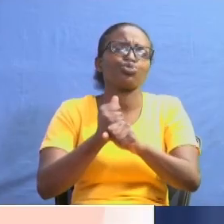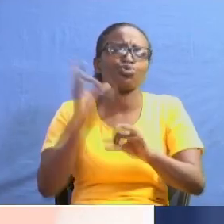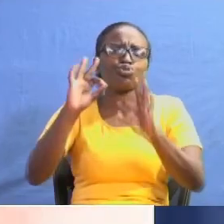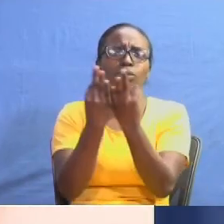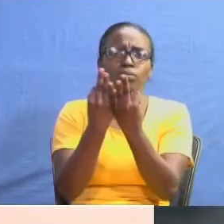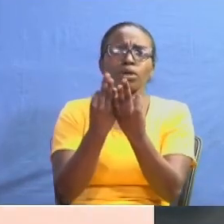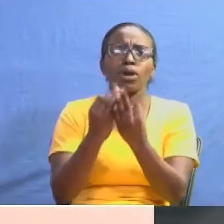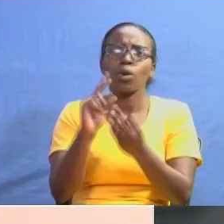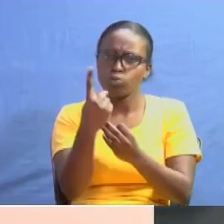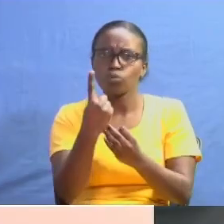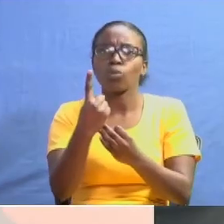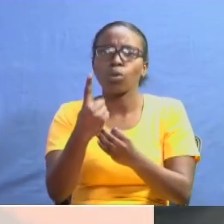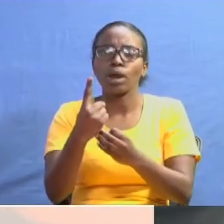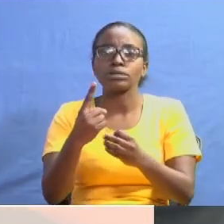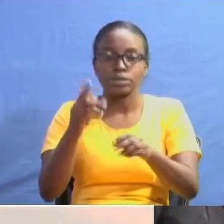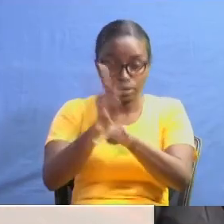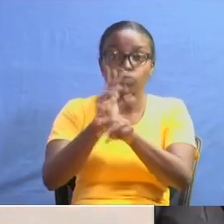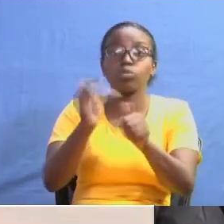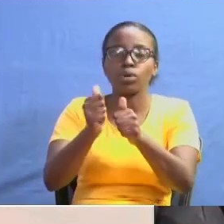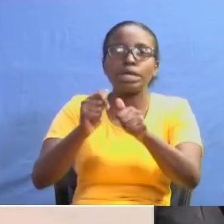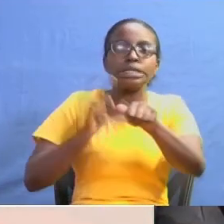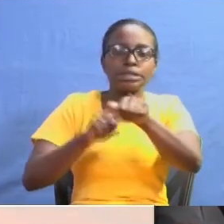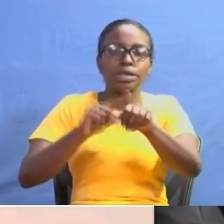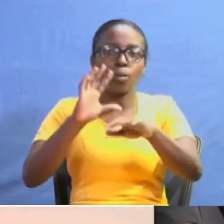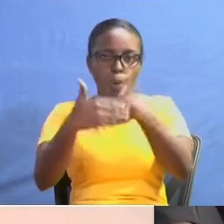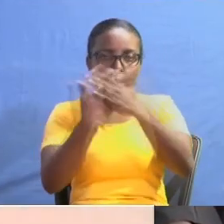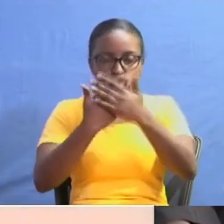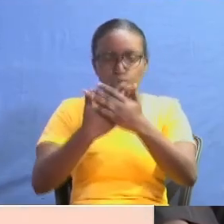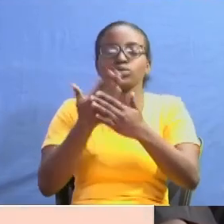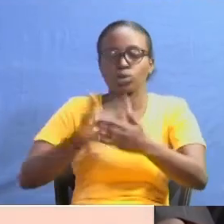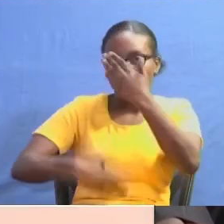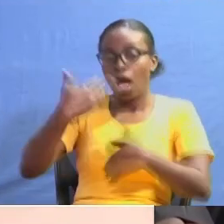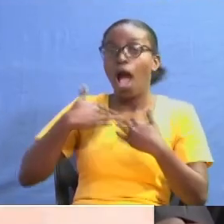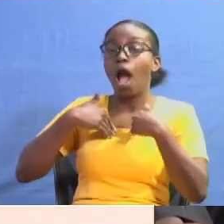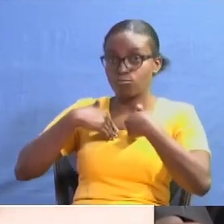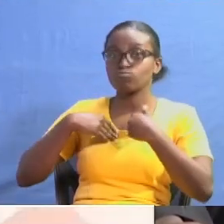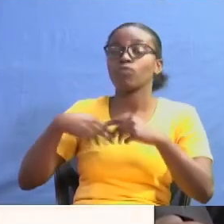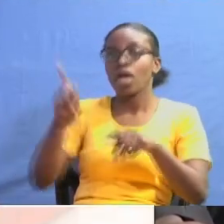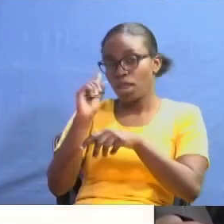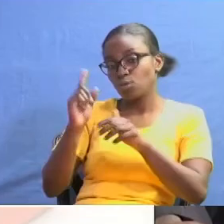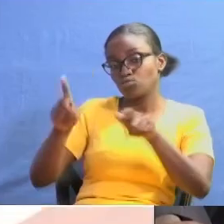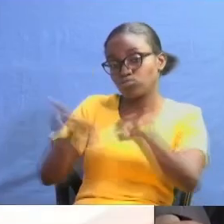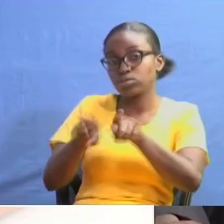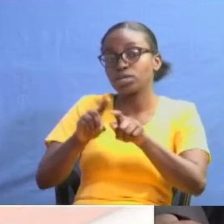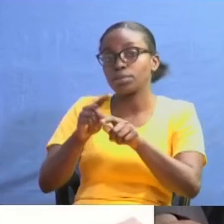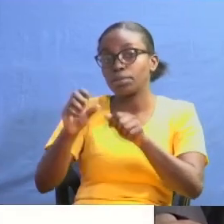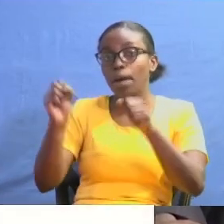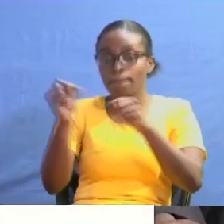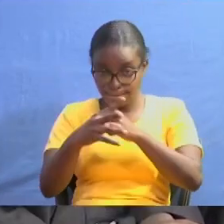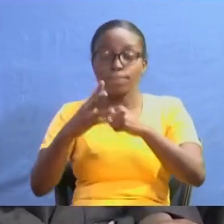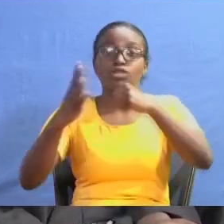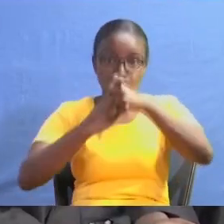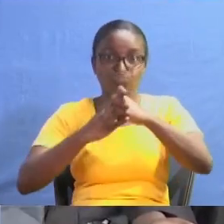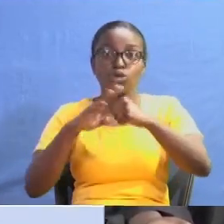put in bad one. Muda mfupi baada ya wanafunzi wa chuo kikuu cha Nairobi kutoa notisi ya kuandamana mnamo Septemba 2